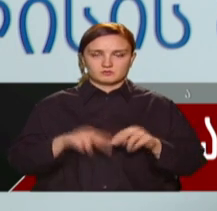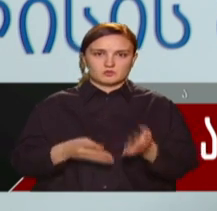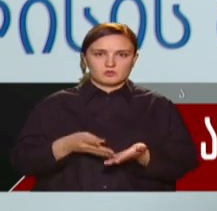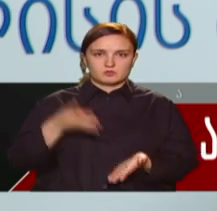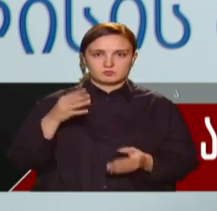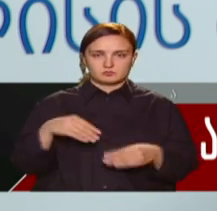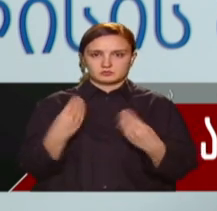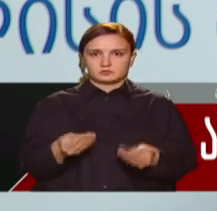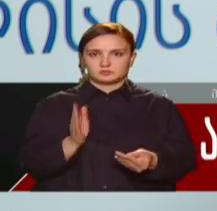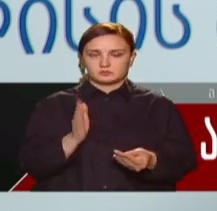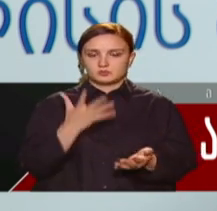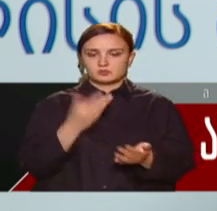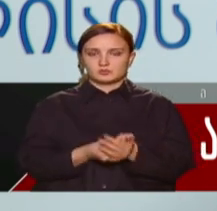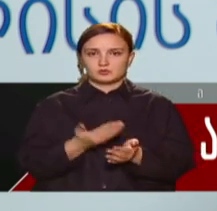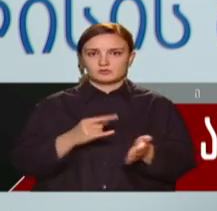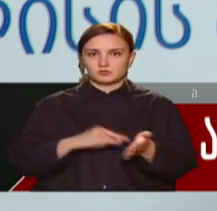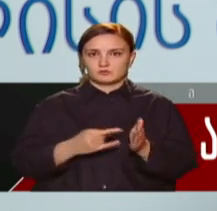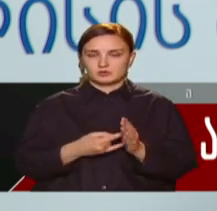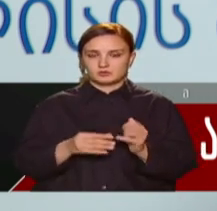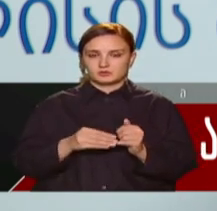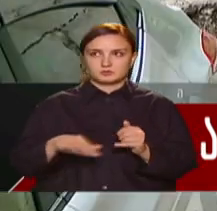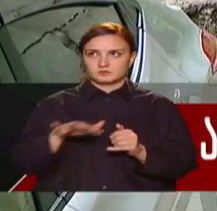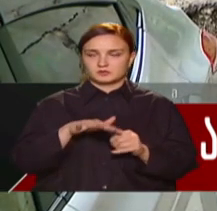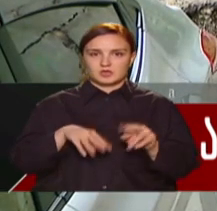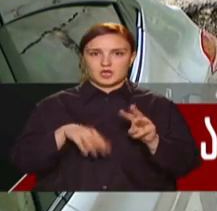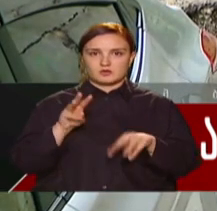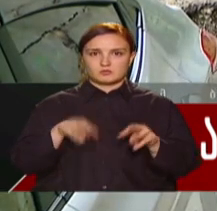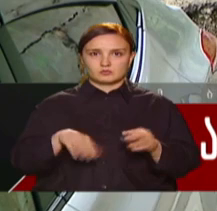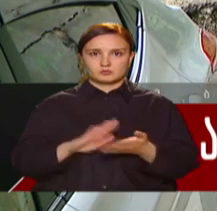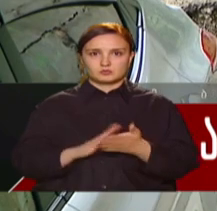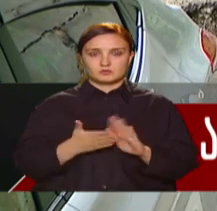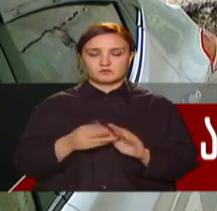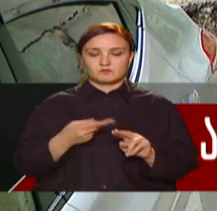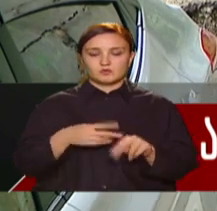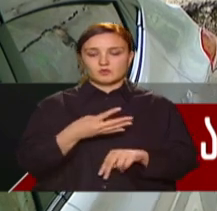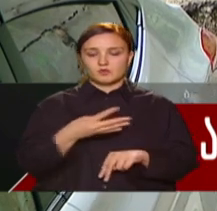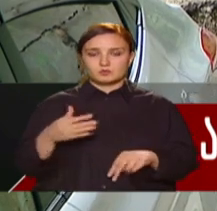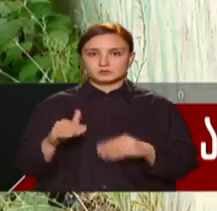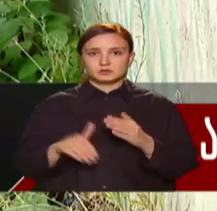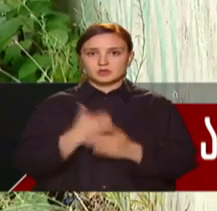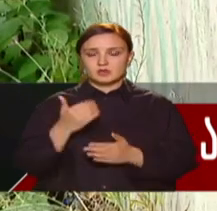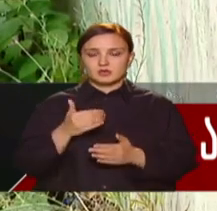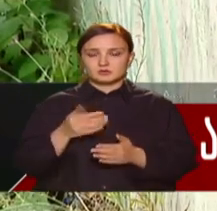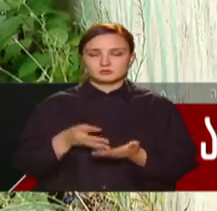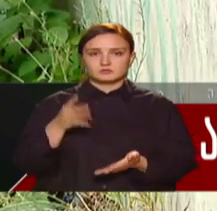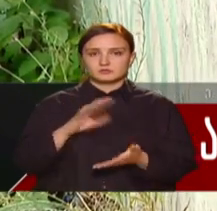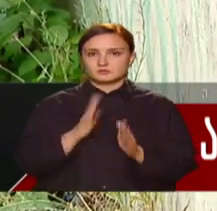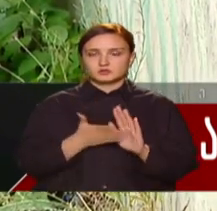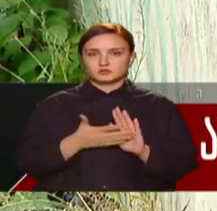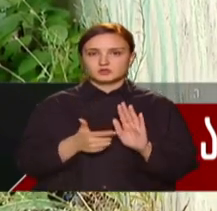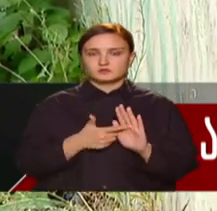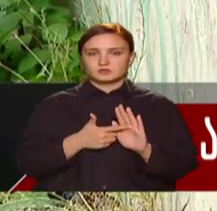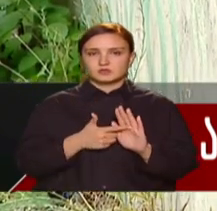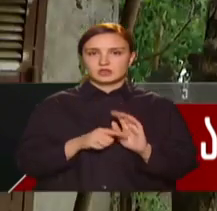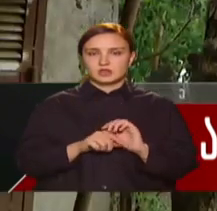კორპუსში მათკუთრულ ფართებს გარემონტებულ მდგომარეობაში. აღნიშნული კორპუსის ახლით ჩანაცვლება ჯამში 7.5 მილიონი